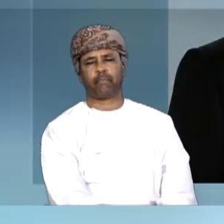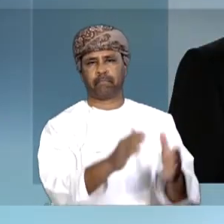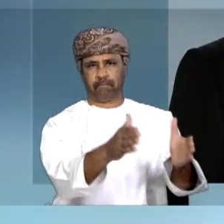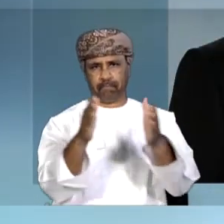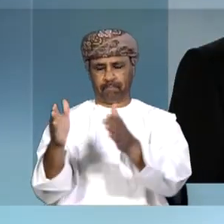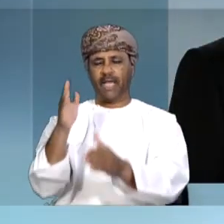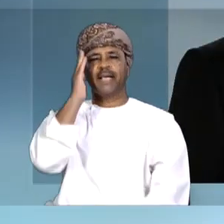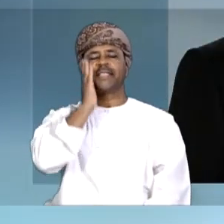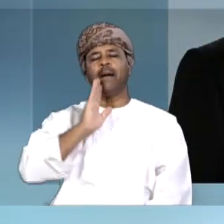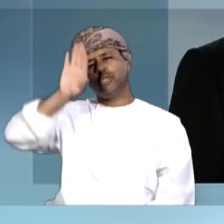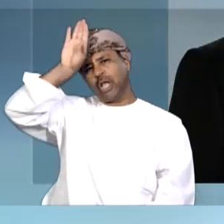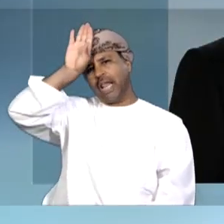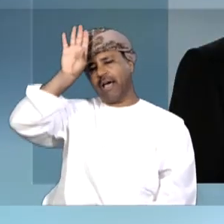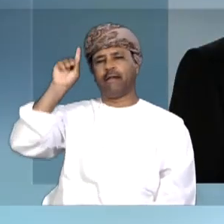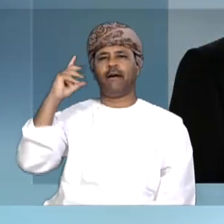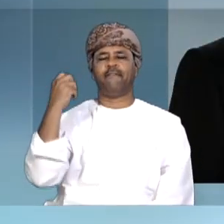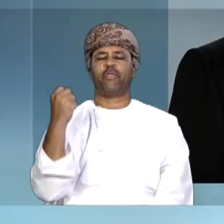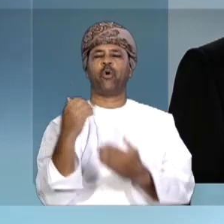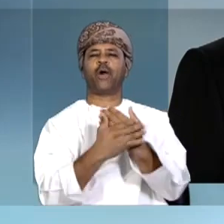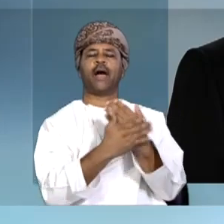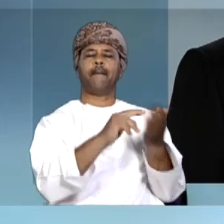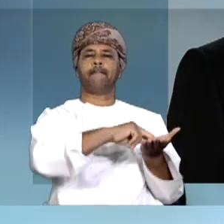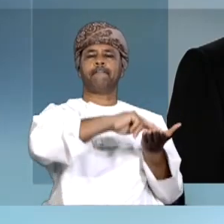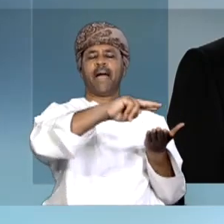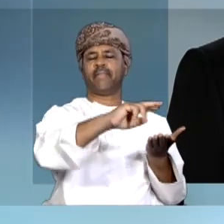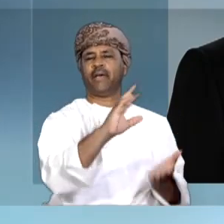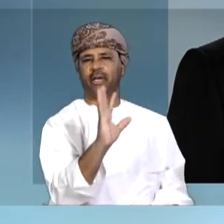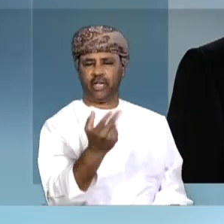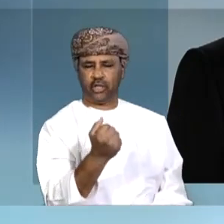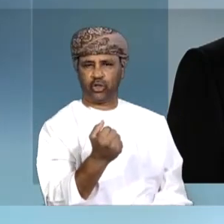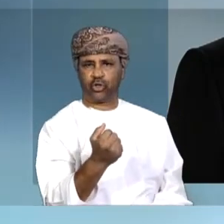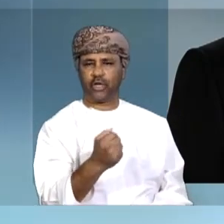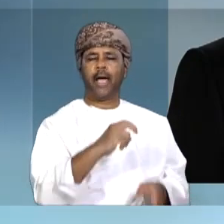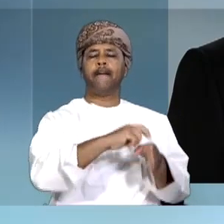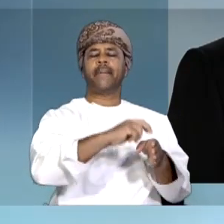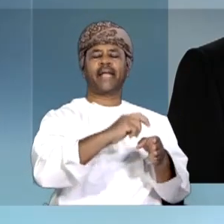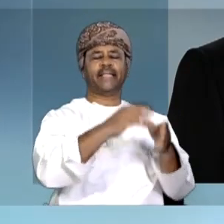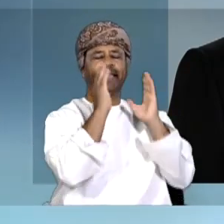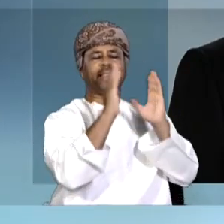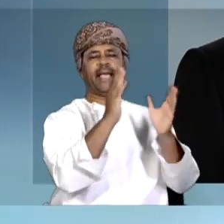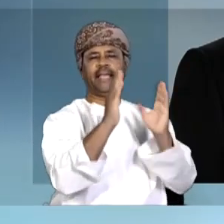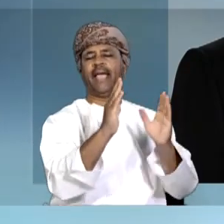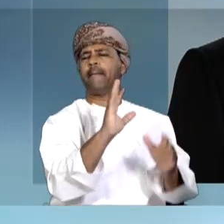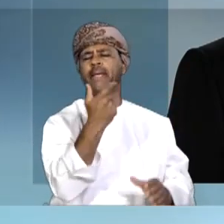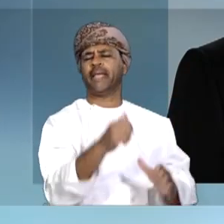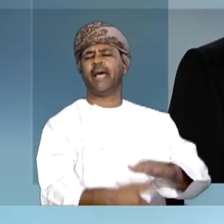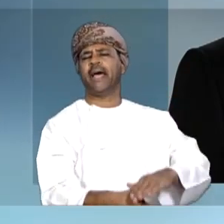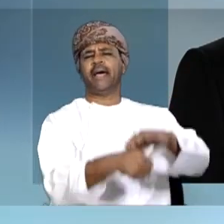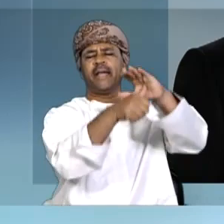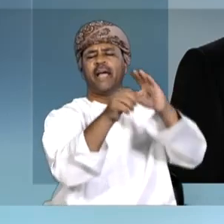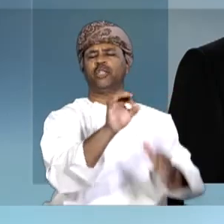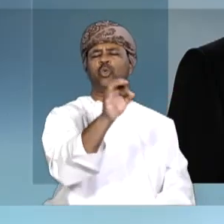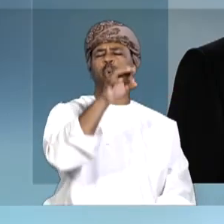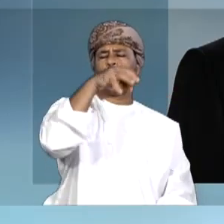كما بعث حضرة صاحب الجلالة السلطان قابوس بن سعيد المعظم حفظه الله ورعاه برقية تهنئة إلى فخامة الرئيس خوان